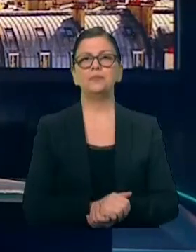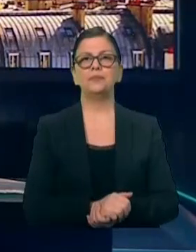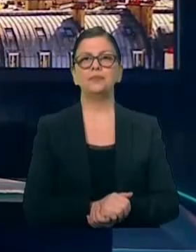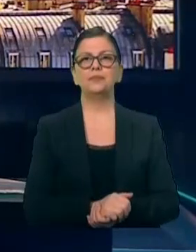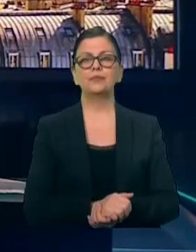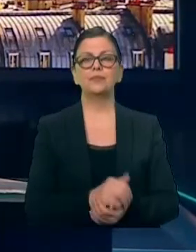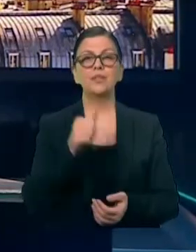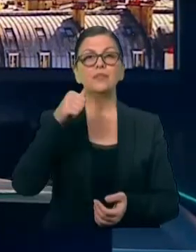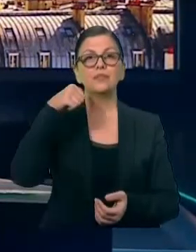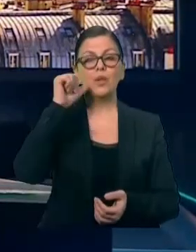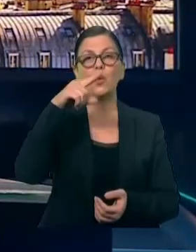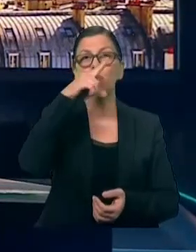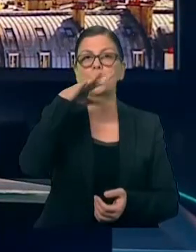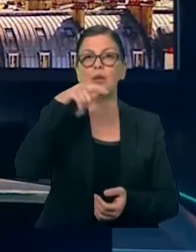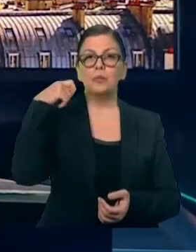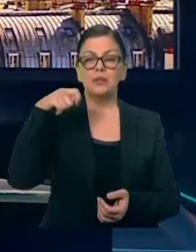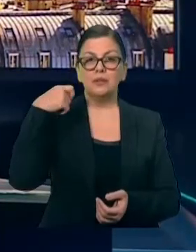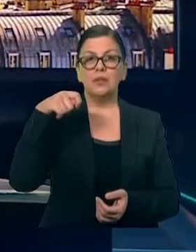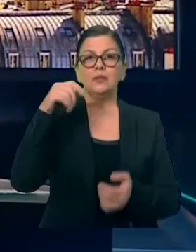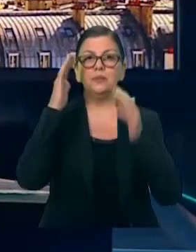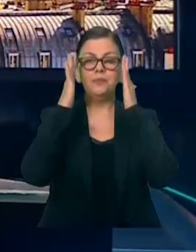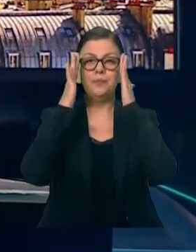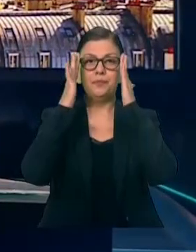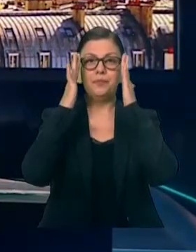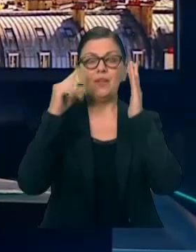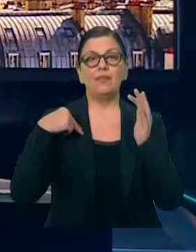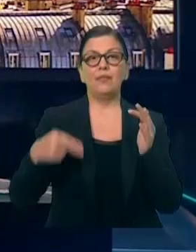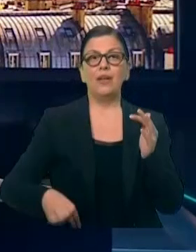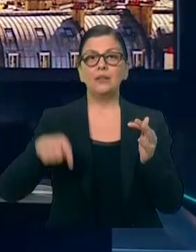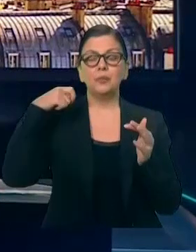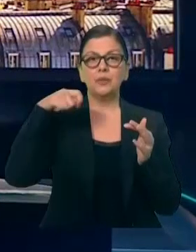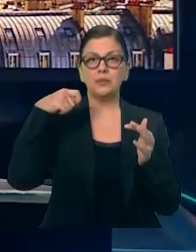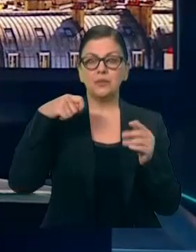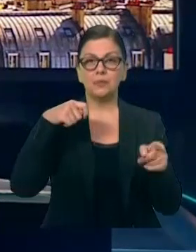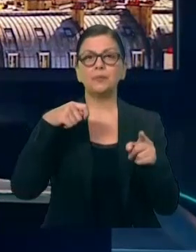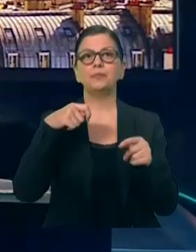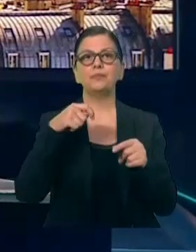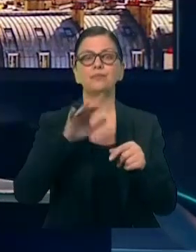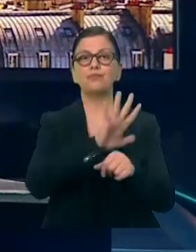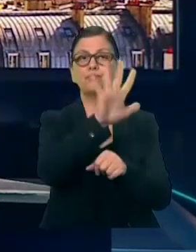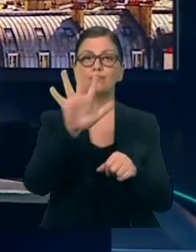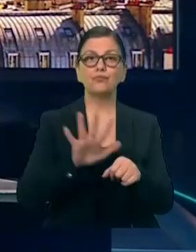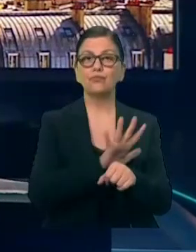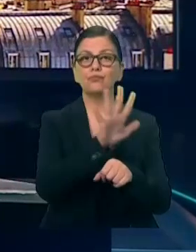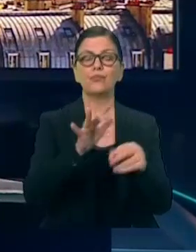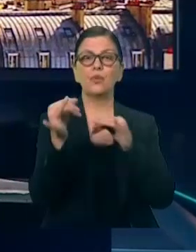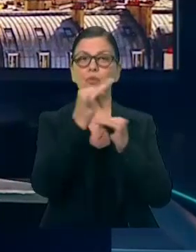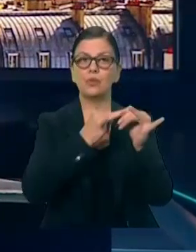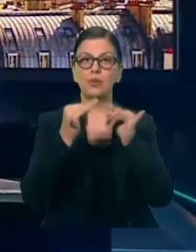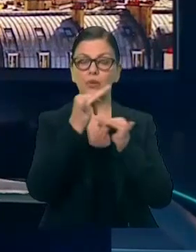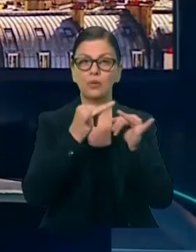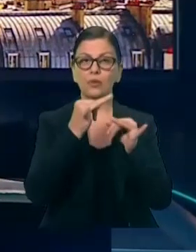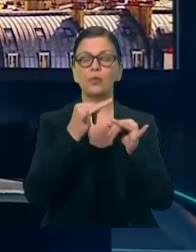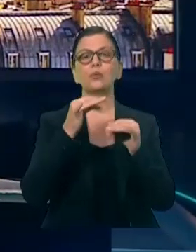Ötən gün Rusiya prezidenti Vladimir Putin ilə Fransalı həmkarı Emmanuel Macron arasında 5 saatdan artıq davam edən görüş